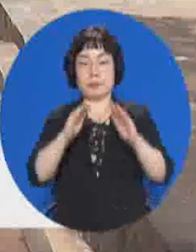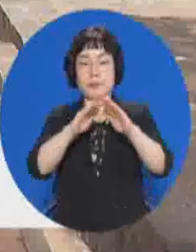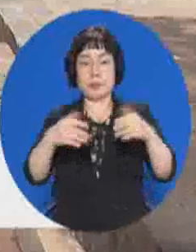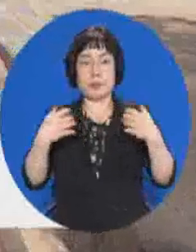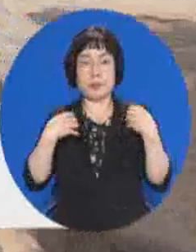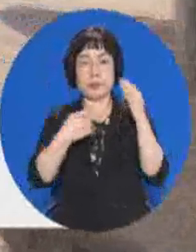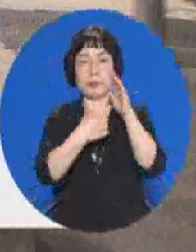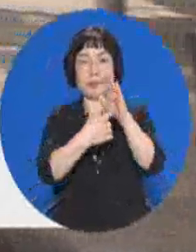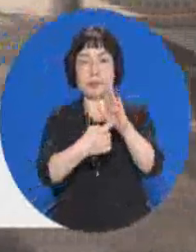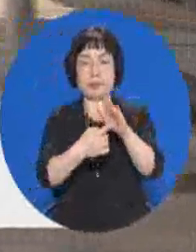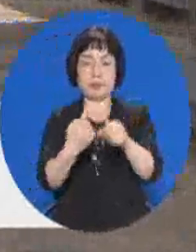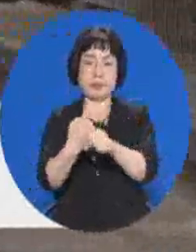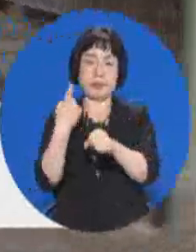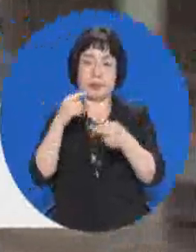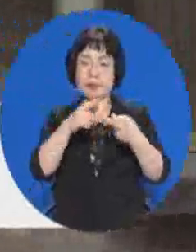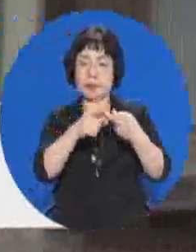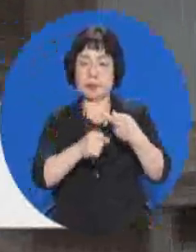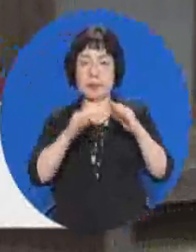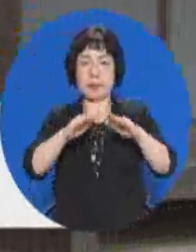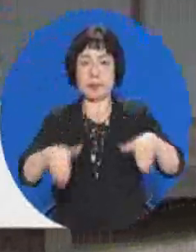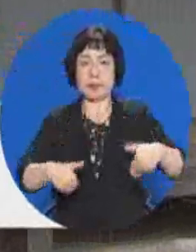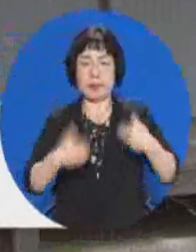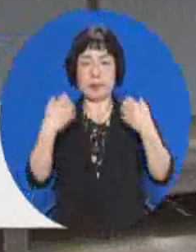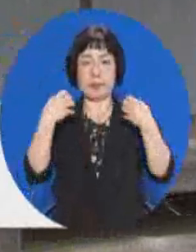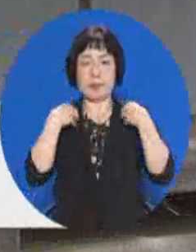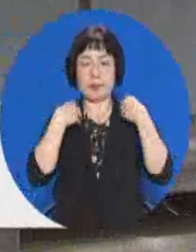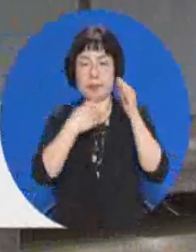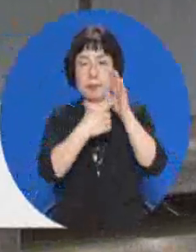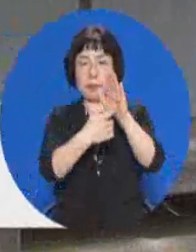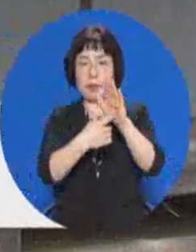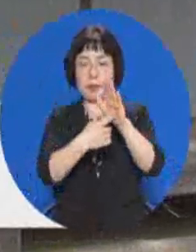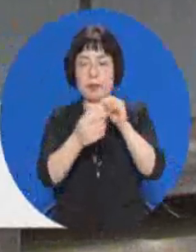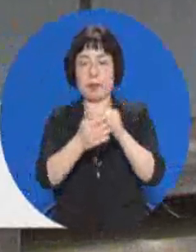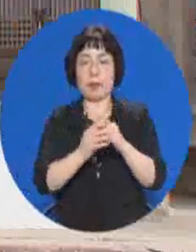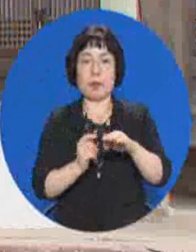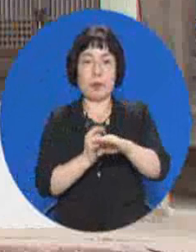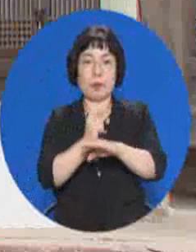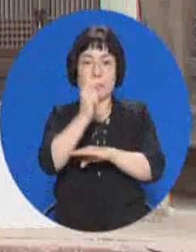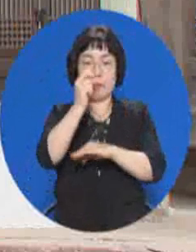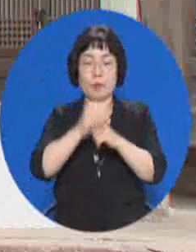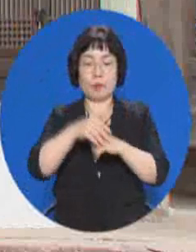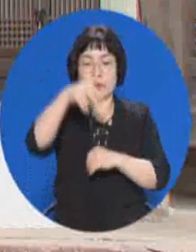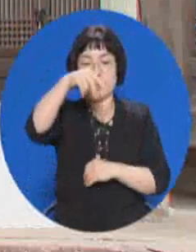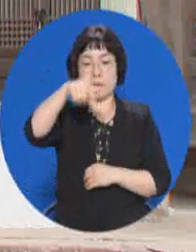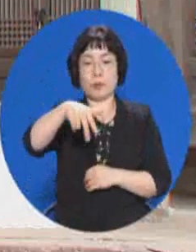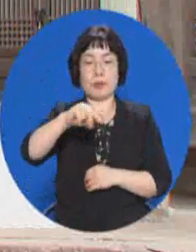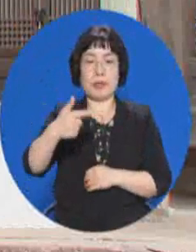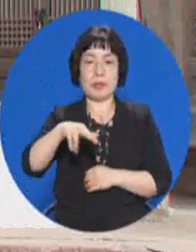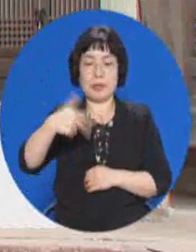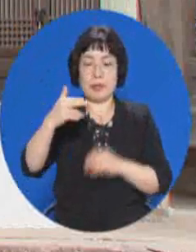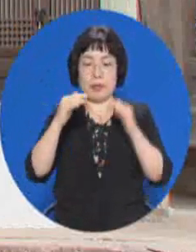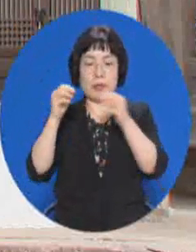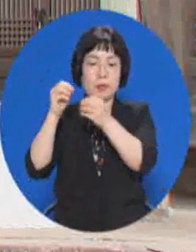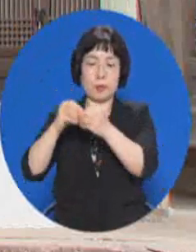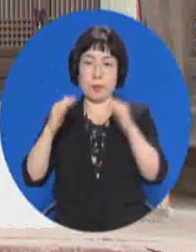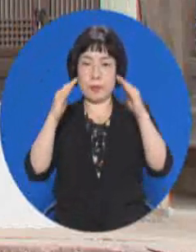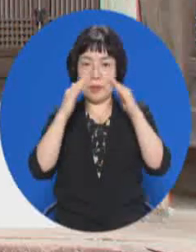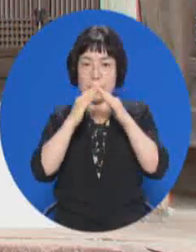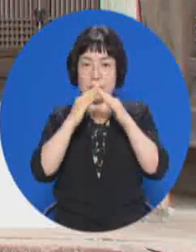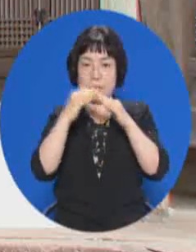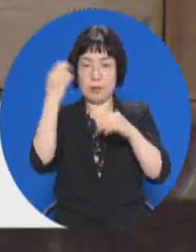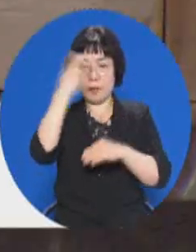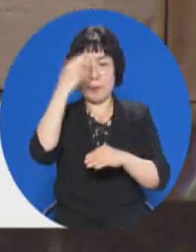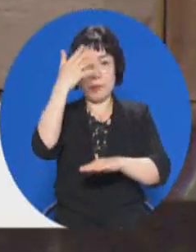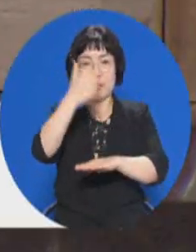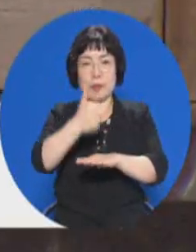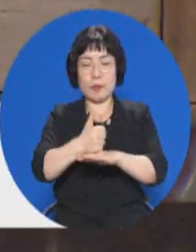전라남도는 지난해 12월 도 지정문화재로 지정 예고한 고흥군 동광면 소재 죽산제에 대해 문화재위원회 심의를 거쳐